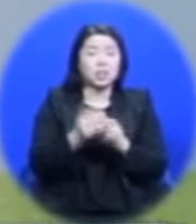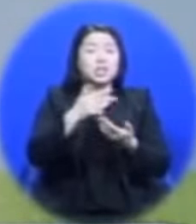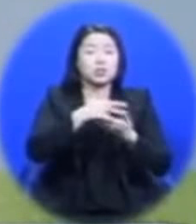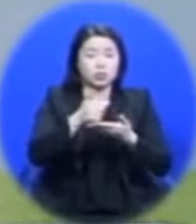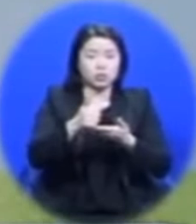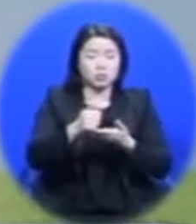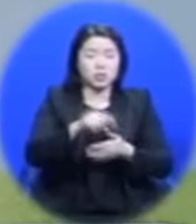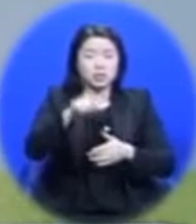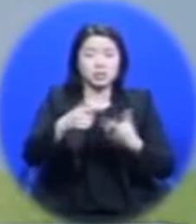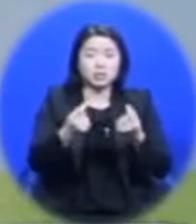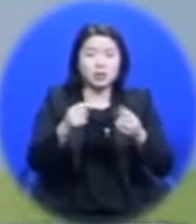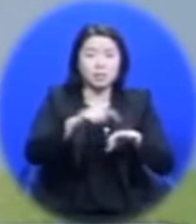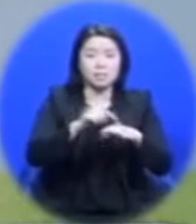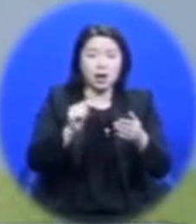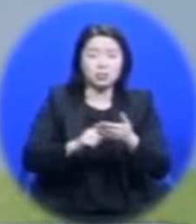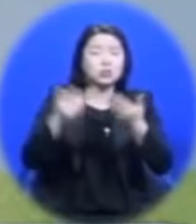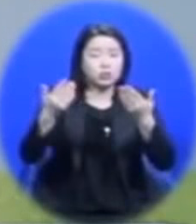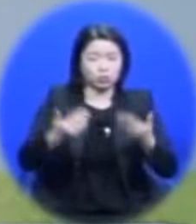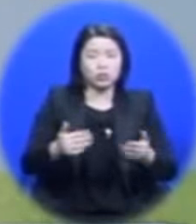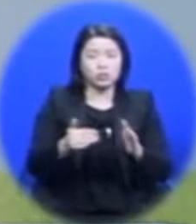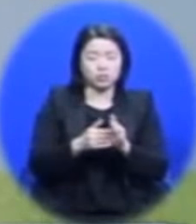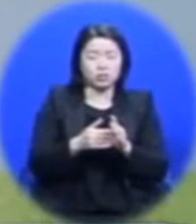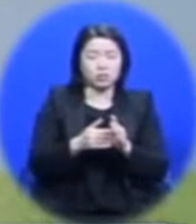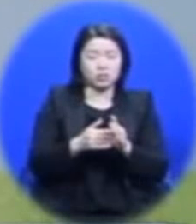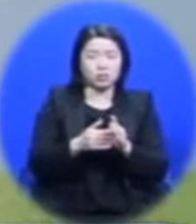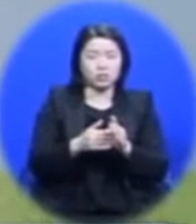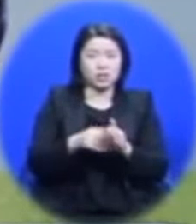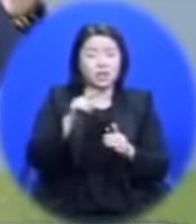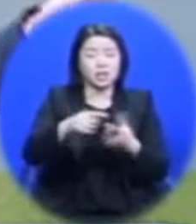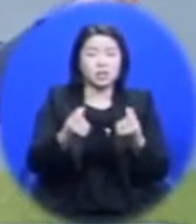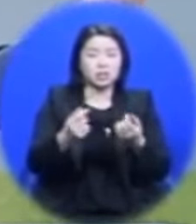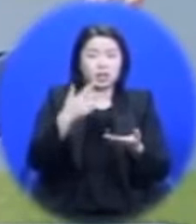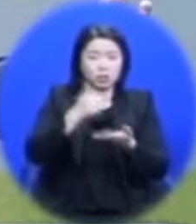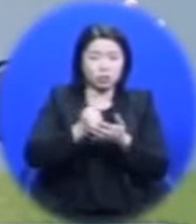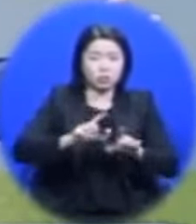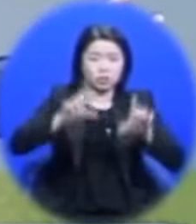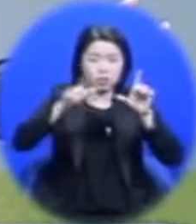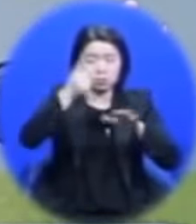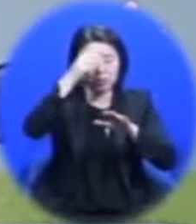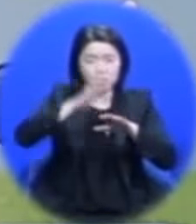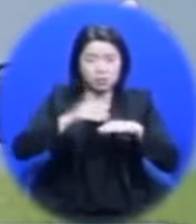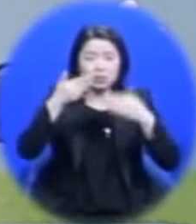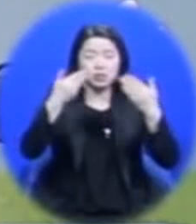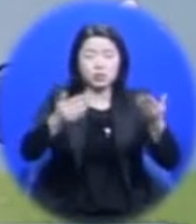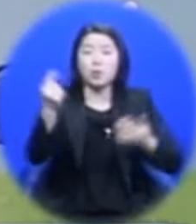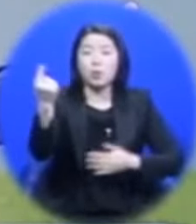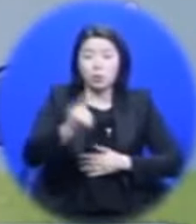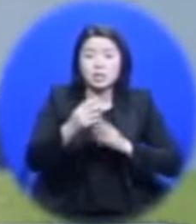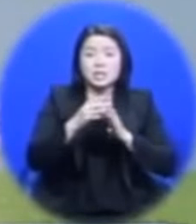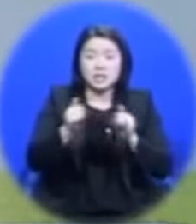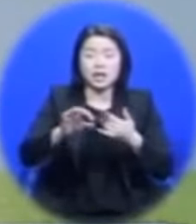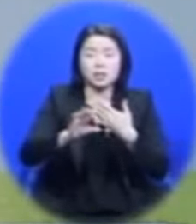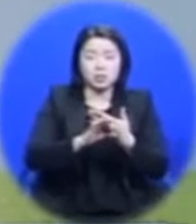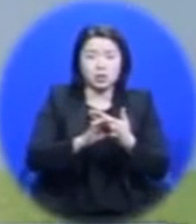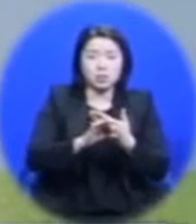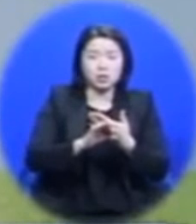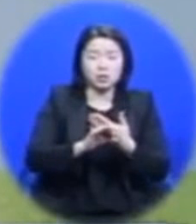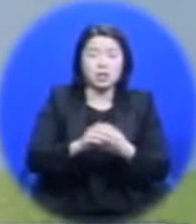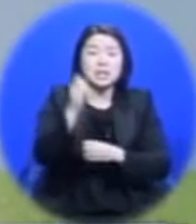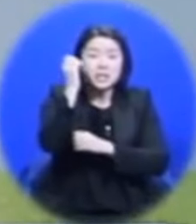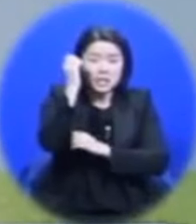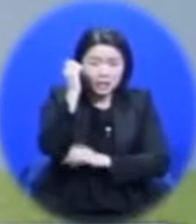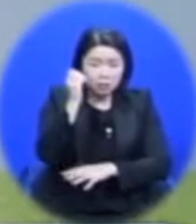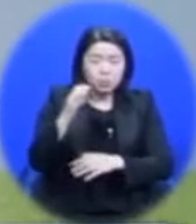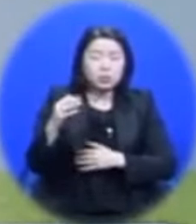주님은 그런 마음을 제게 주셨어요. 이렇게 주일 예배를 드리러 나오는 사람이라면 그러면